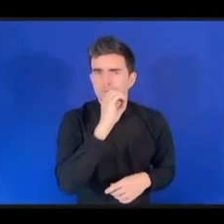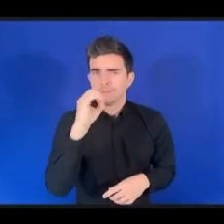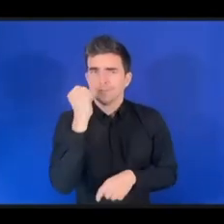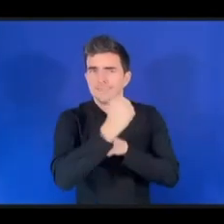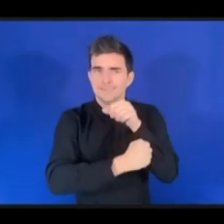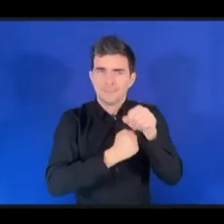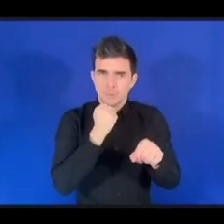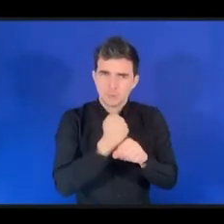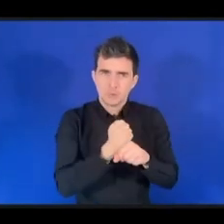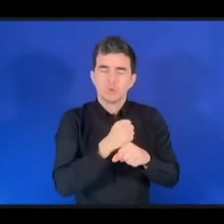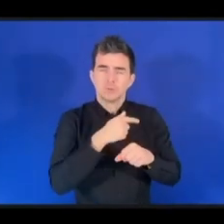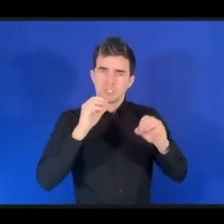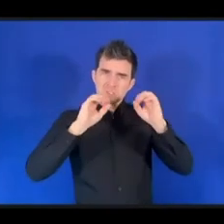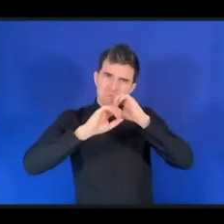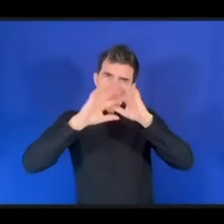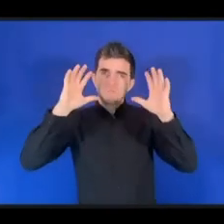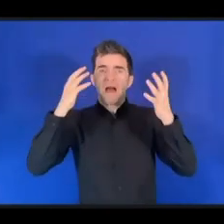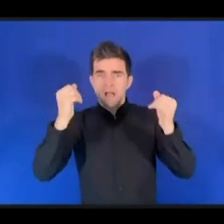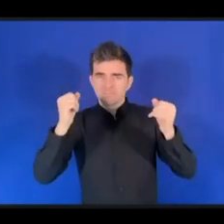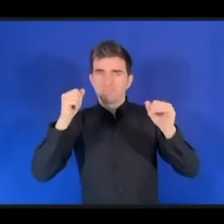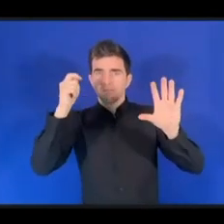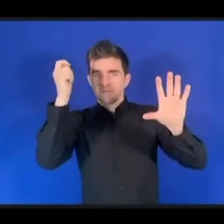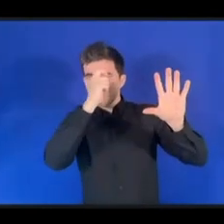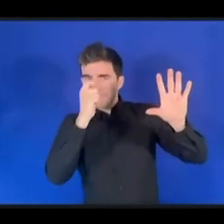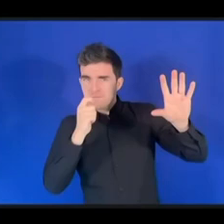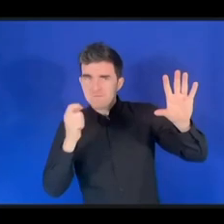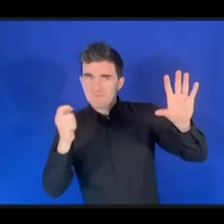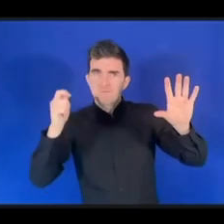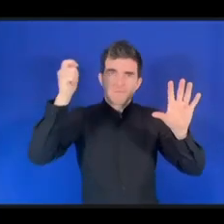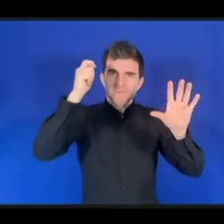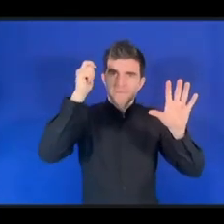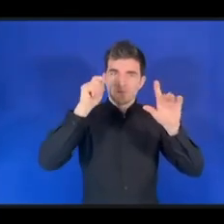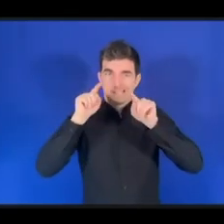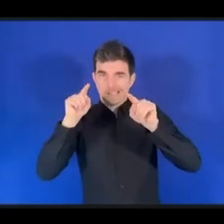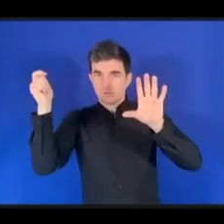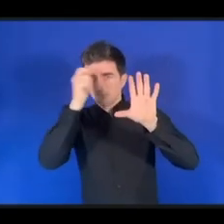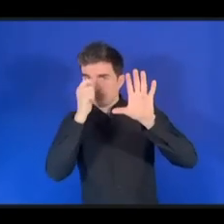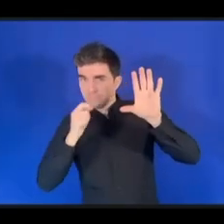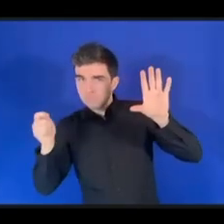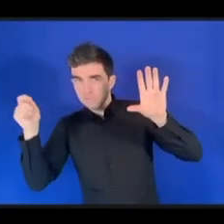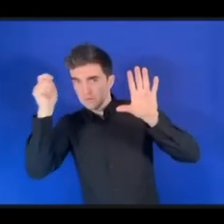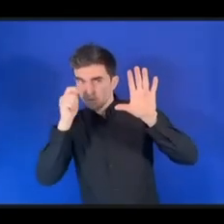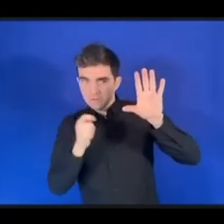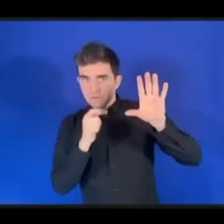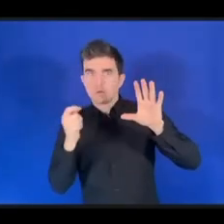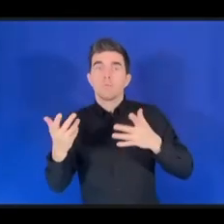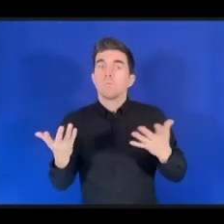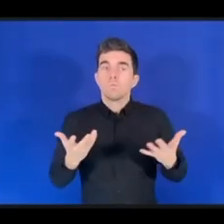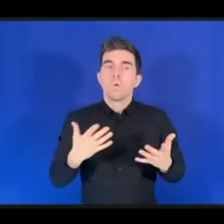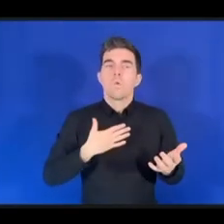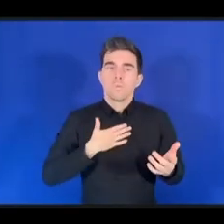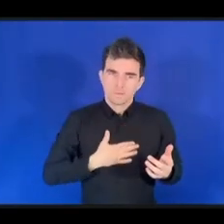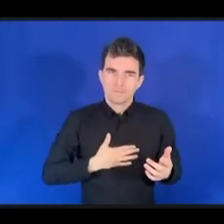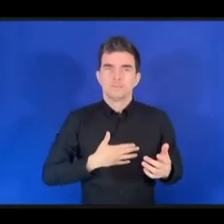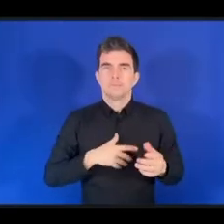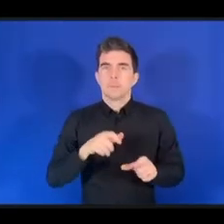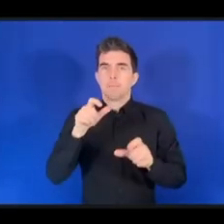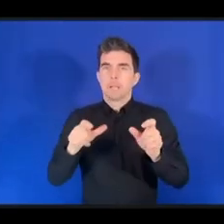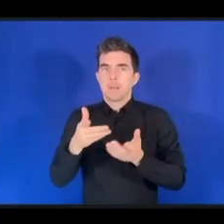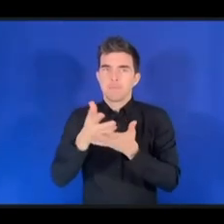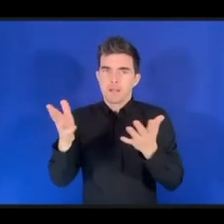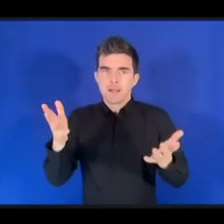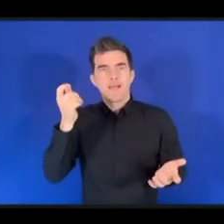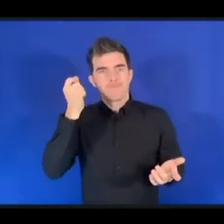à Kyoto pour expliquer le bouddhisme qui est à la base des mangas